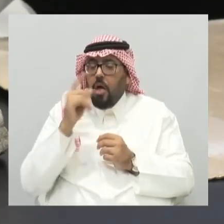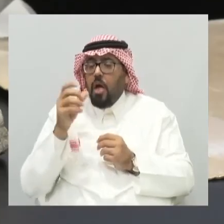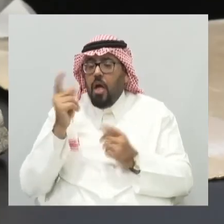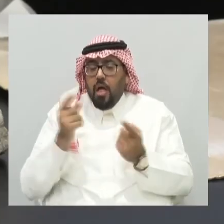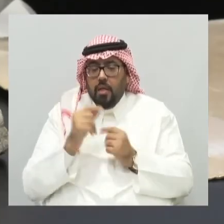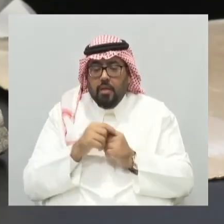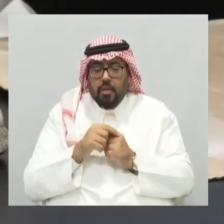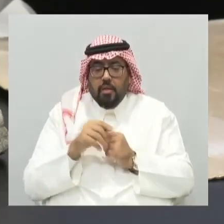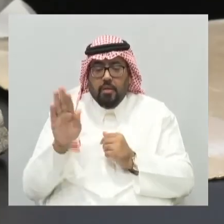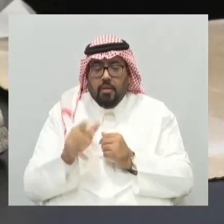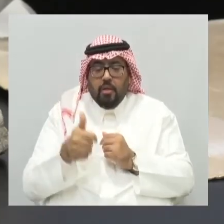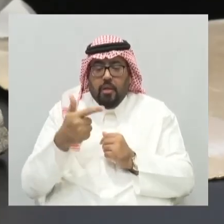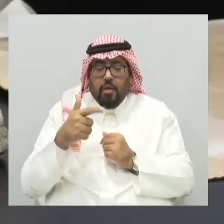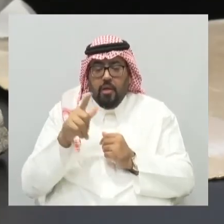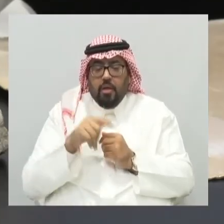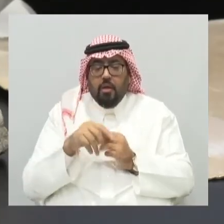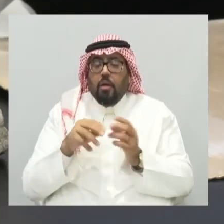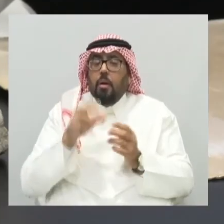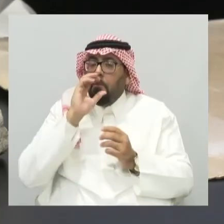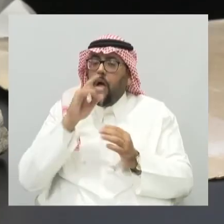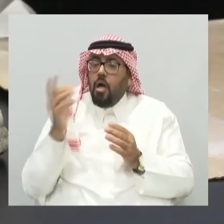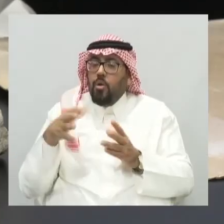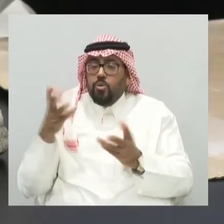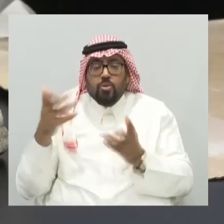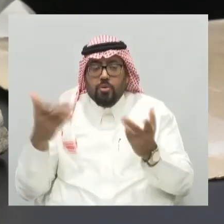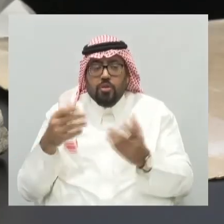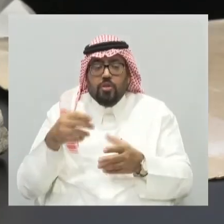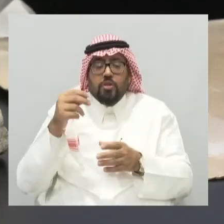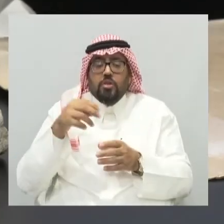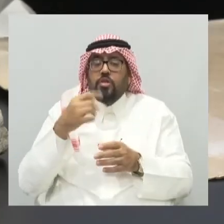العادي سائل نذكر سوائل ثانيه